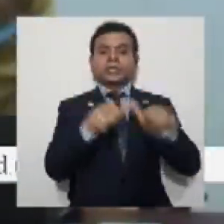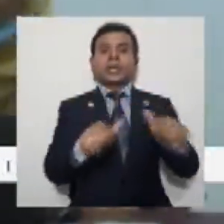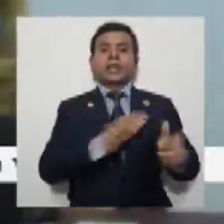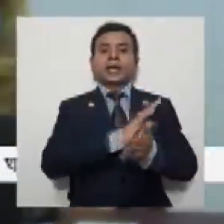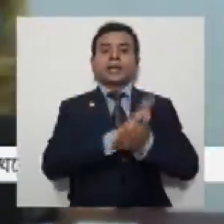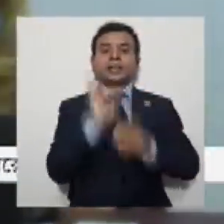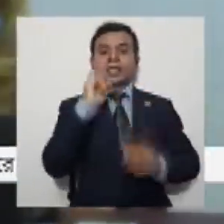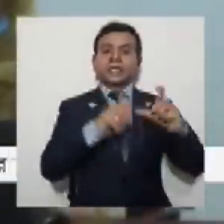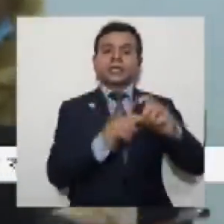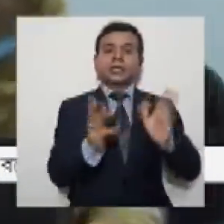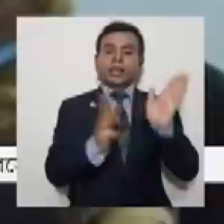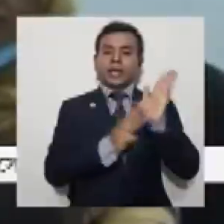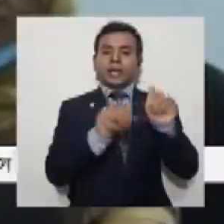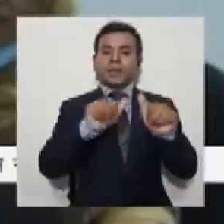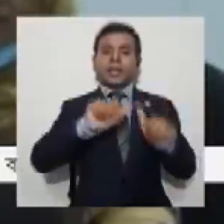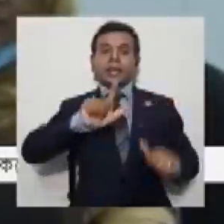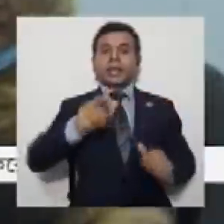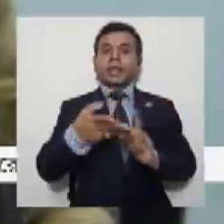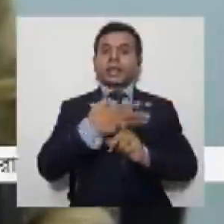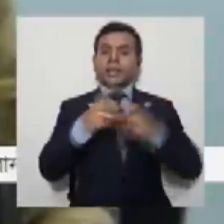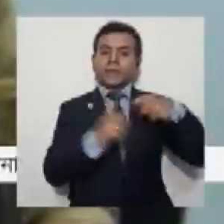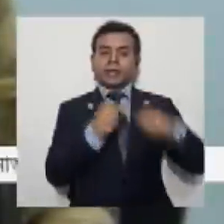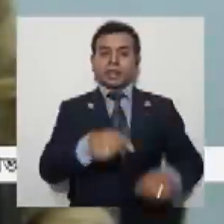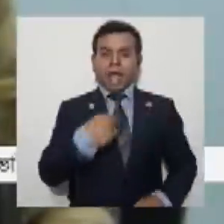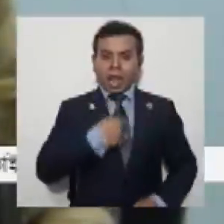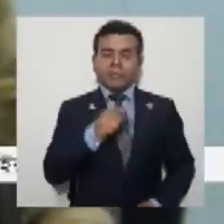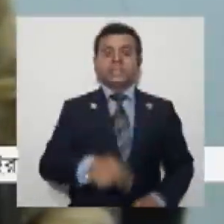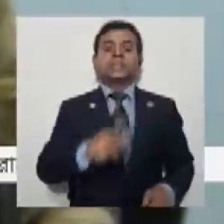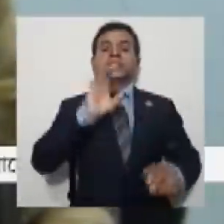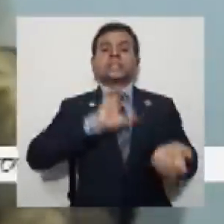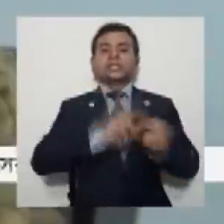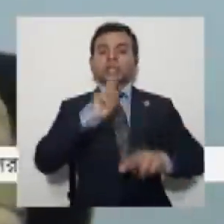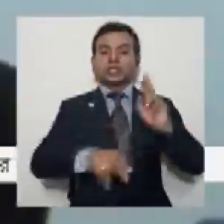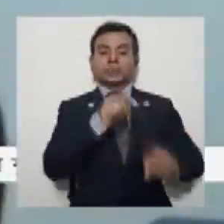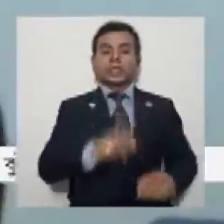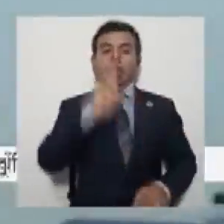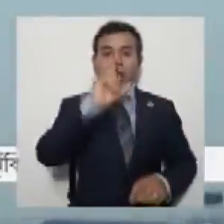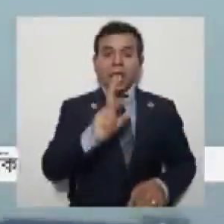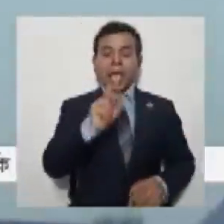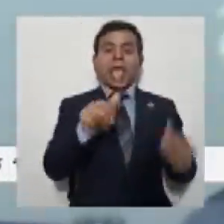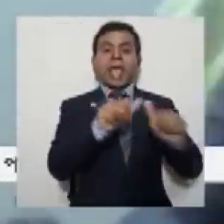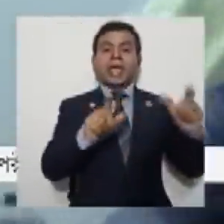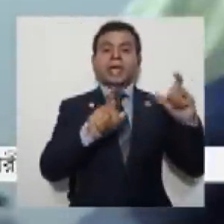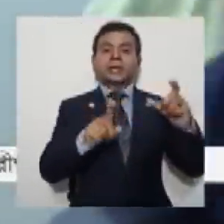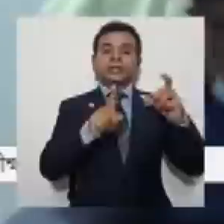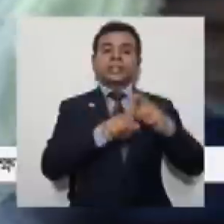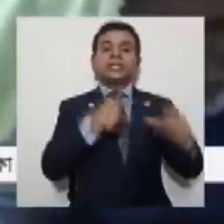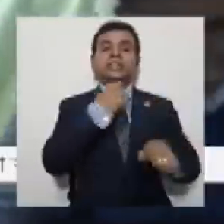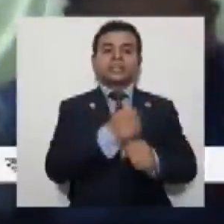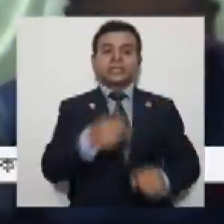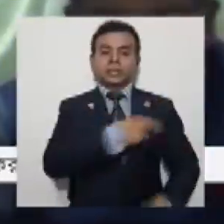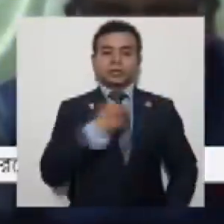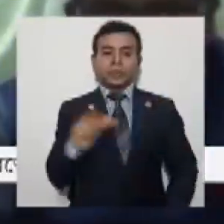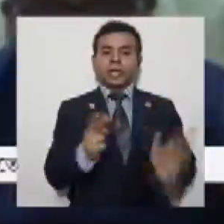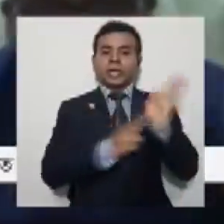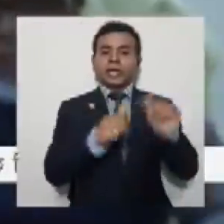মহাপরিচালক প্রশাসন অধ্যাপক ডাক্তার নাসিমা সুলতানা প্রথমে মাননীয় মন্ত্রীকে মাইক হস্তান্তর করছি। উনি আপনাদের সর্বশেষ তথ্য